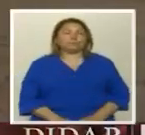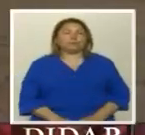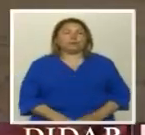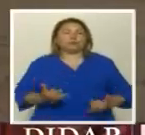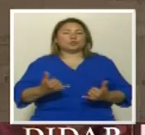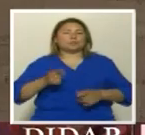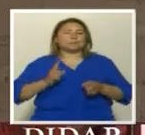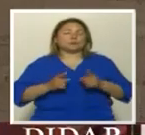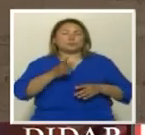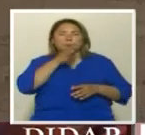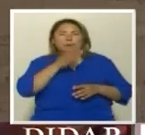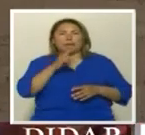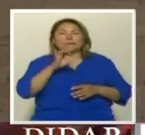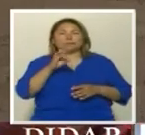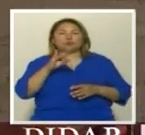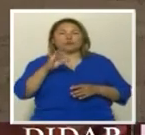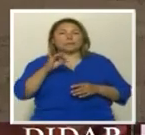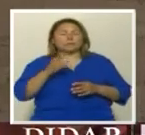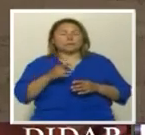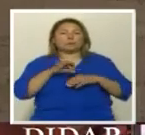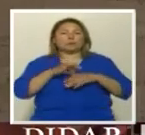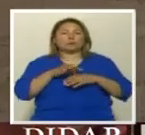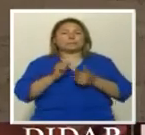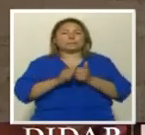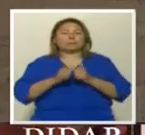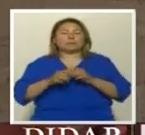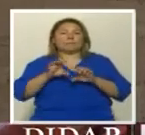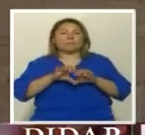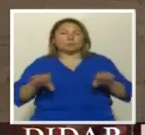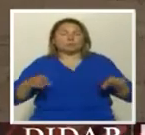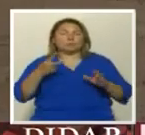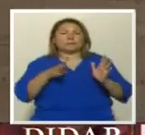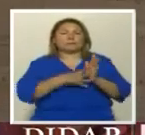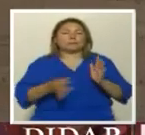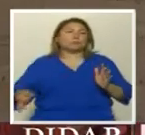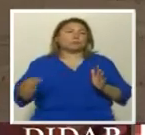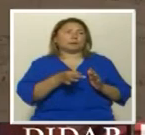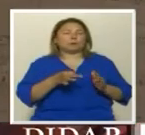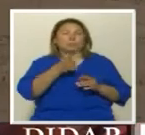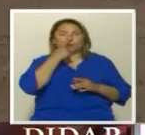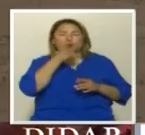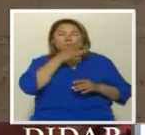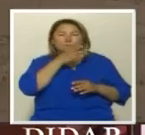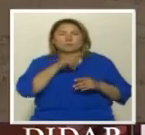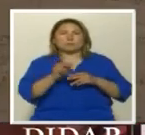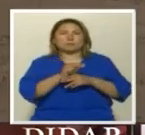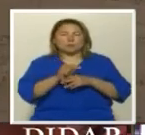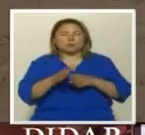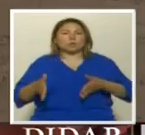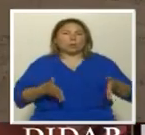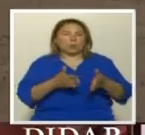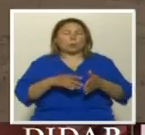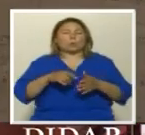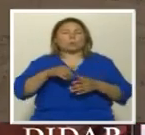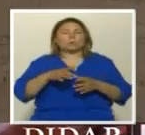настоящее время учреждением Каспии живут Суар на Асе проводятся замена водопроводов 29 микрорайоне ближайшее время здесь отремонтируют дорогу